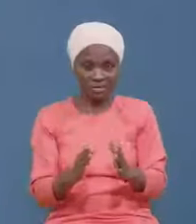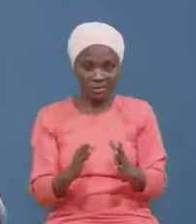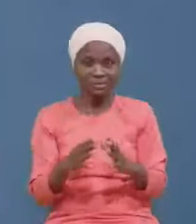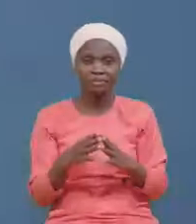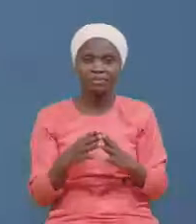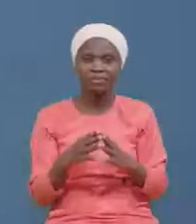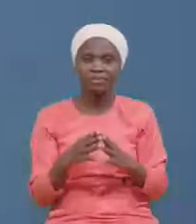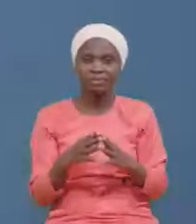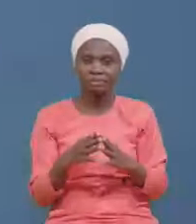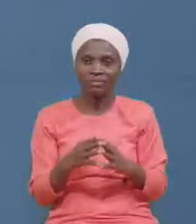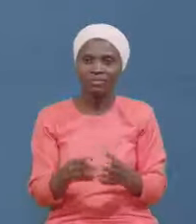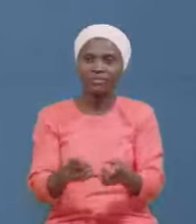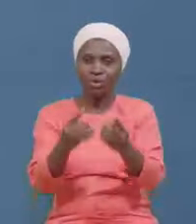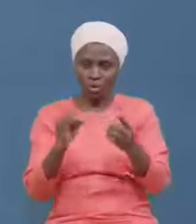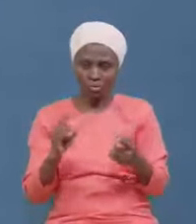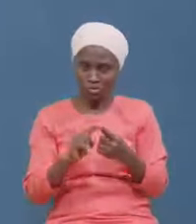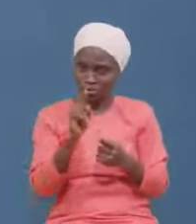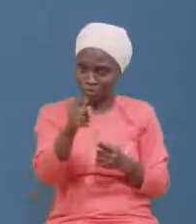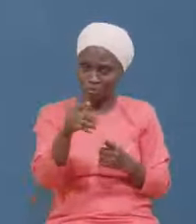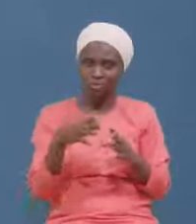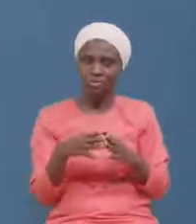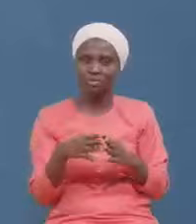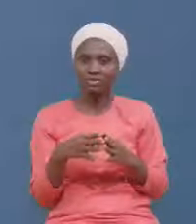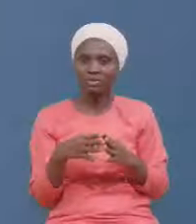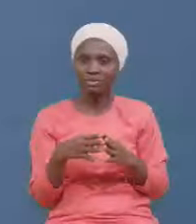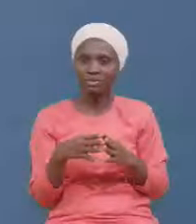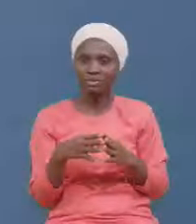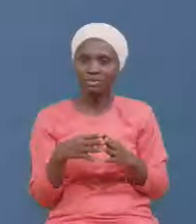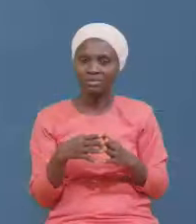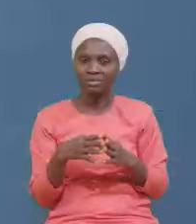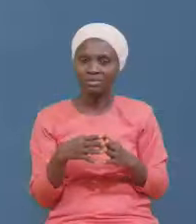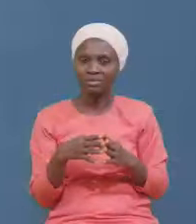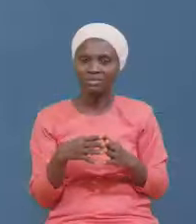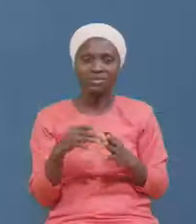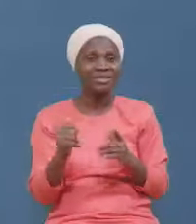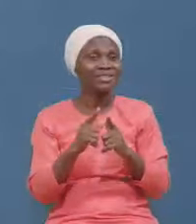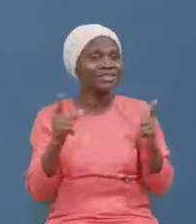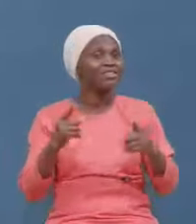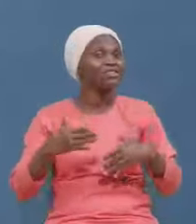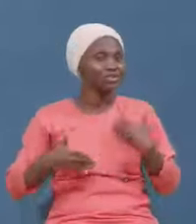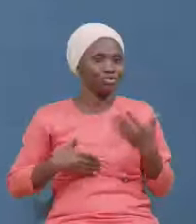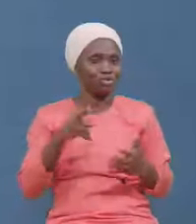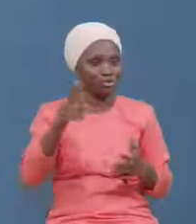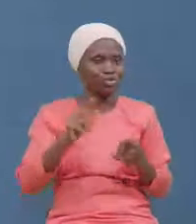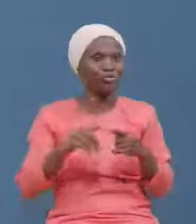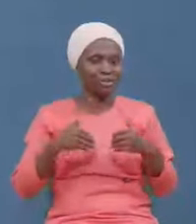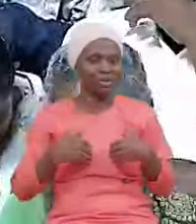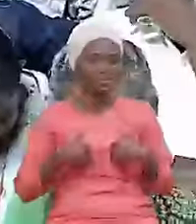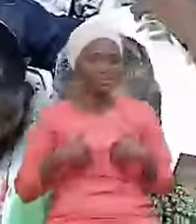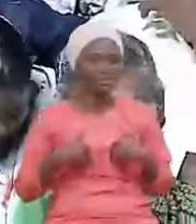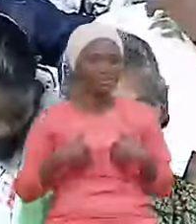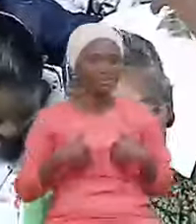రక్షకుడైన యేసు. Coming unto you. మీ యొద్దకు వస్తున్నారు. What joy you ought to have. మీరు నిజంగా ఎంత సంతోషంగా ఉండాలి.